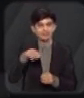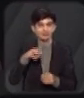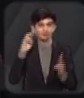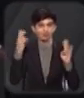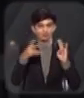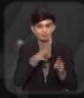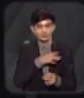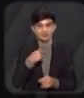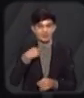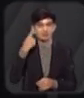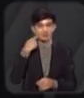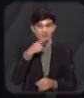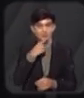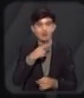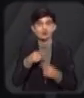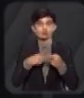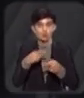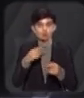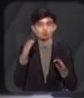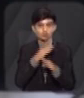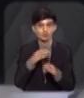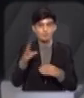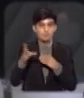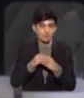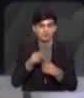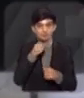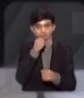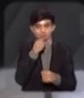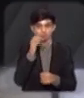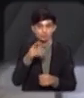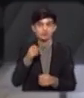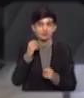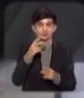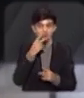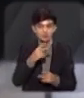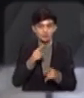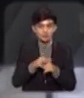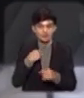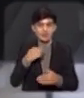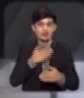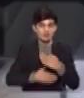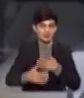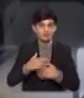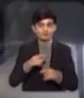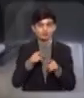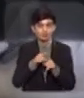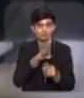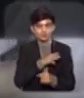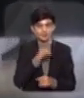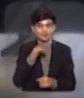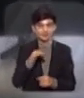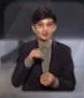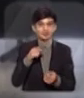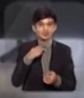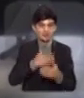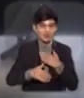деп, бауырым қазір келесі әнді бірге орындасақ қалай қарайсың деп, мен қуана-қуана қабылдадым.